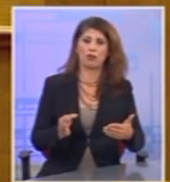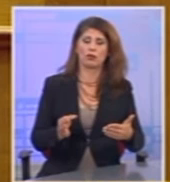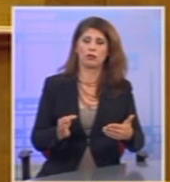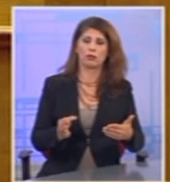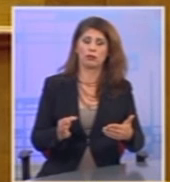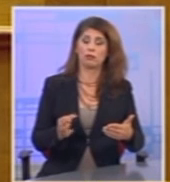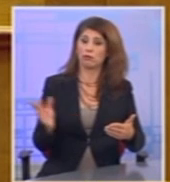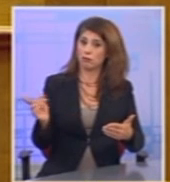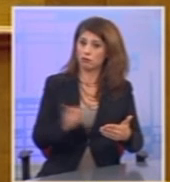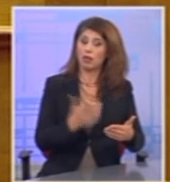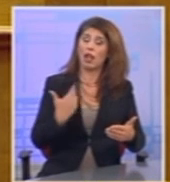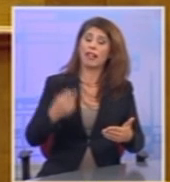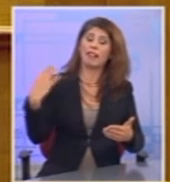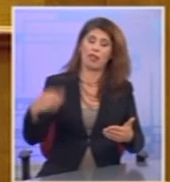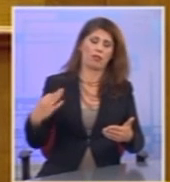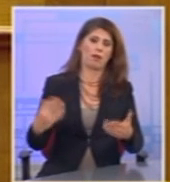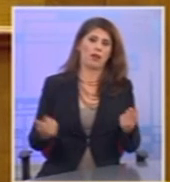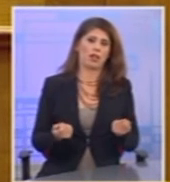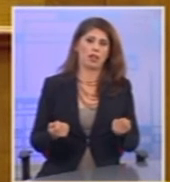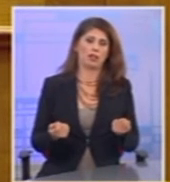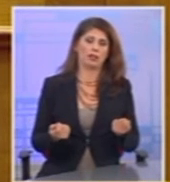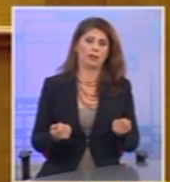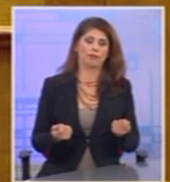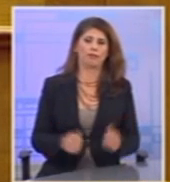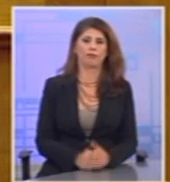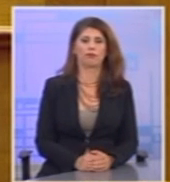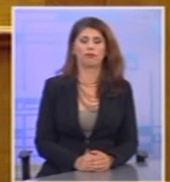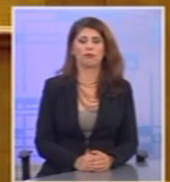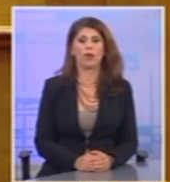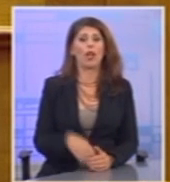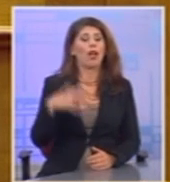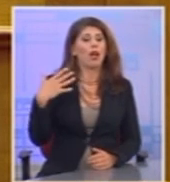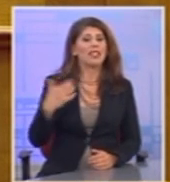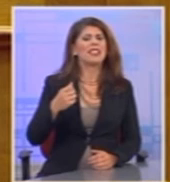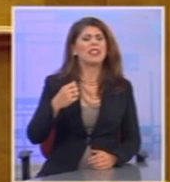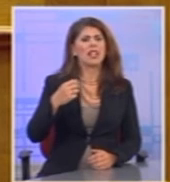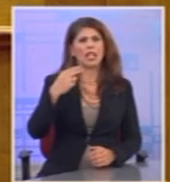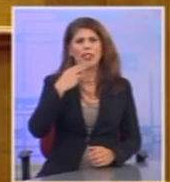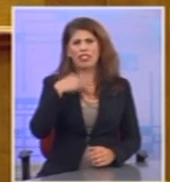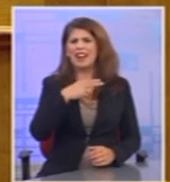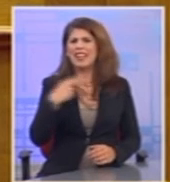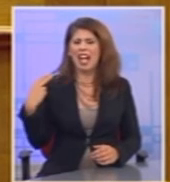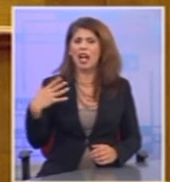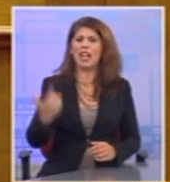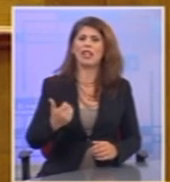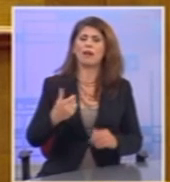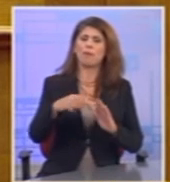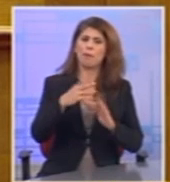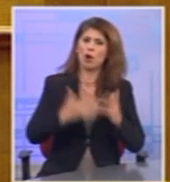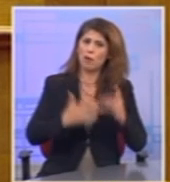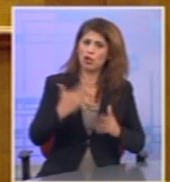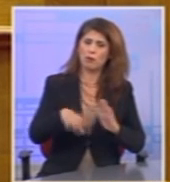έχετε αδυναμία να κάνετε. Στη Δανία, όπου βέβαια υπάρχει προϋπολογισμός προγραμμάτων από το